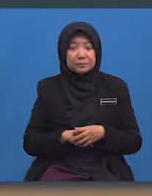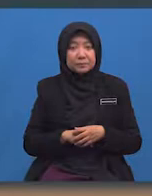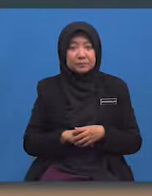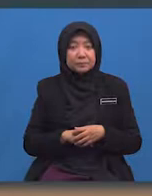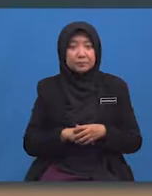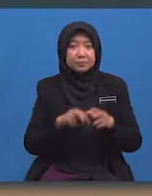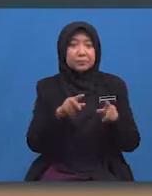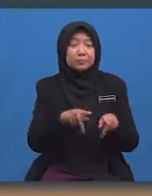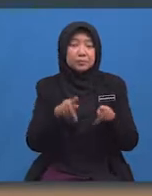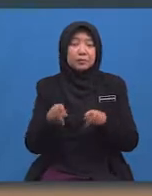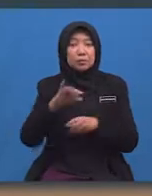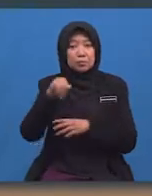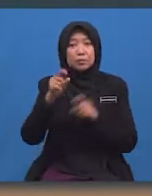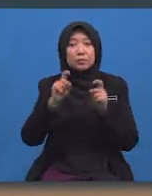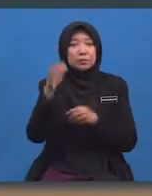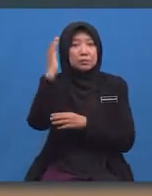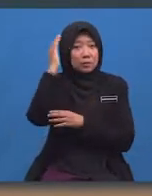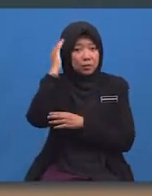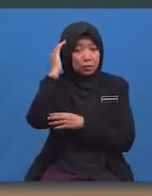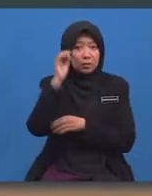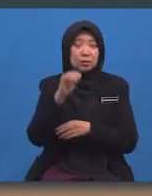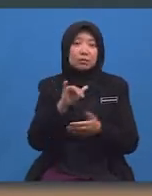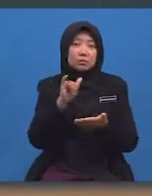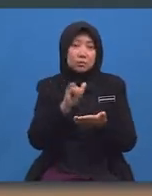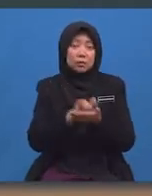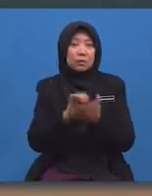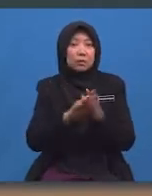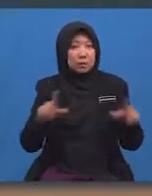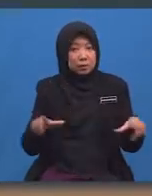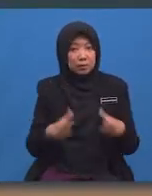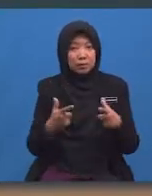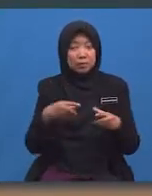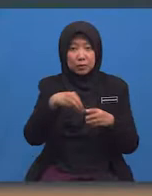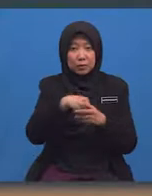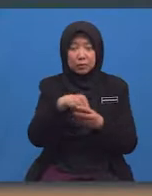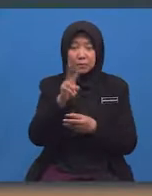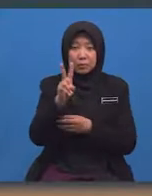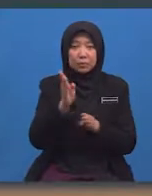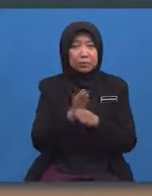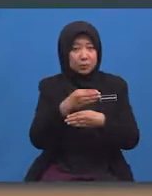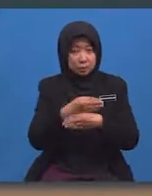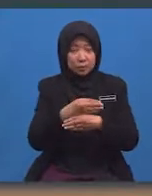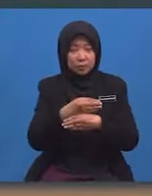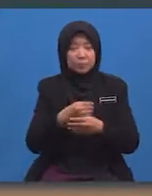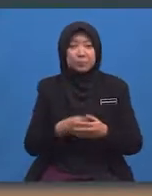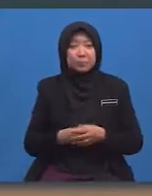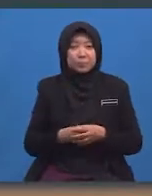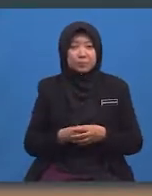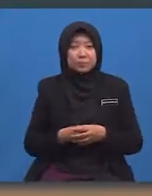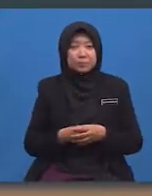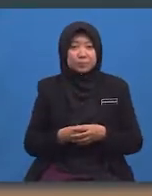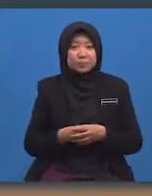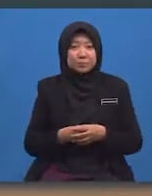Anak-anak pelajar juga perlu tahu mobiliti sosial itu berlaku dalam dua bentuk iaitu